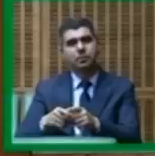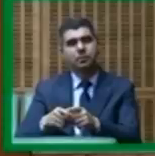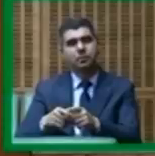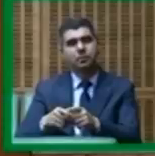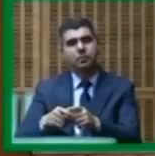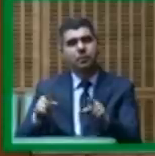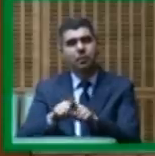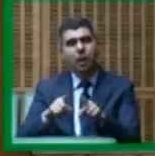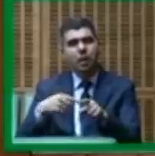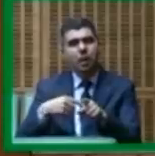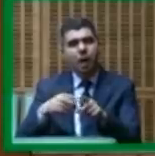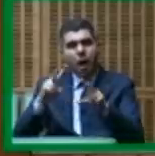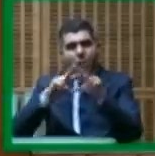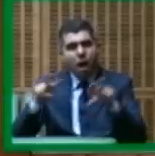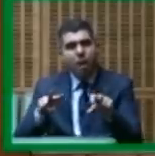التعمق في